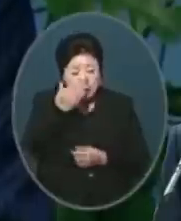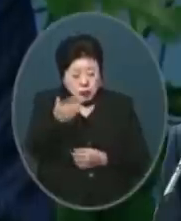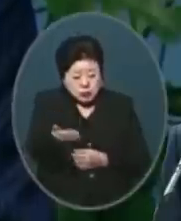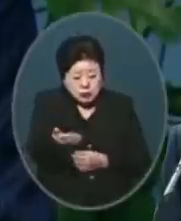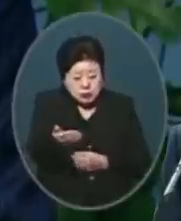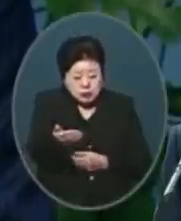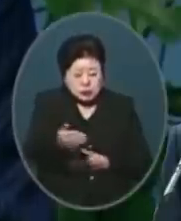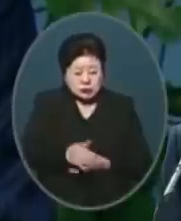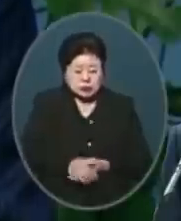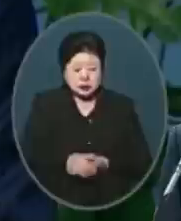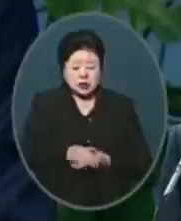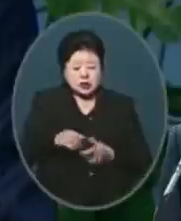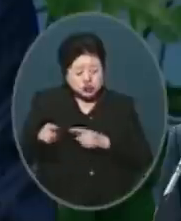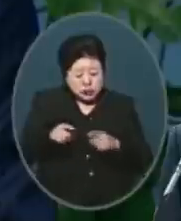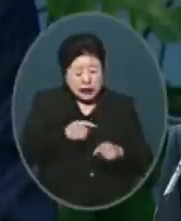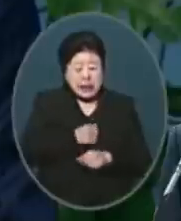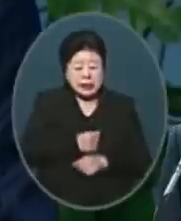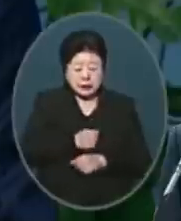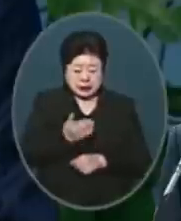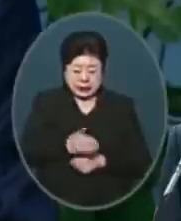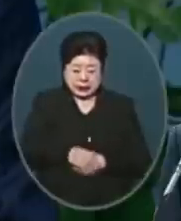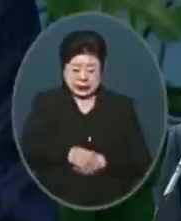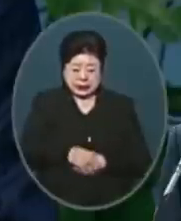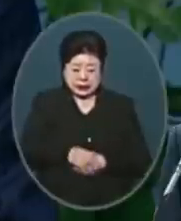여러분이 주장을 해야 돼요.